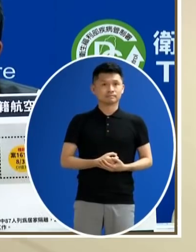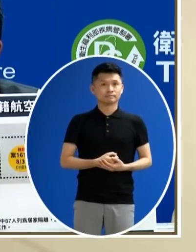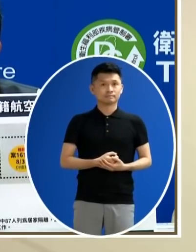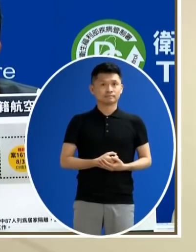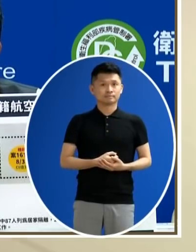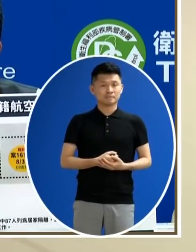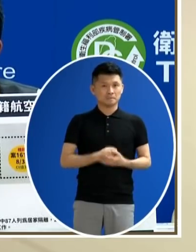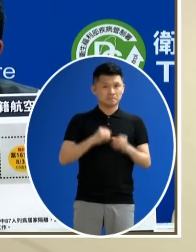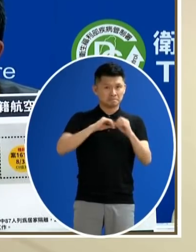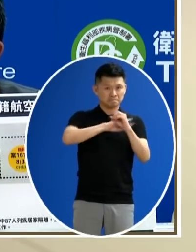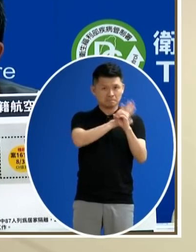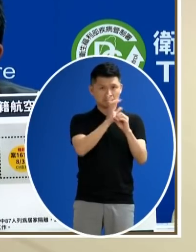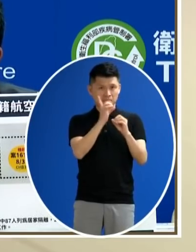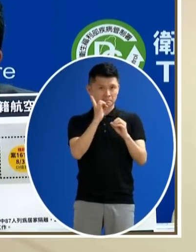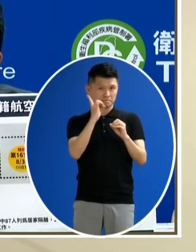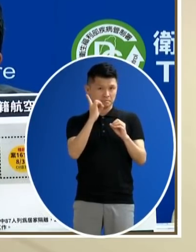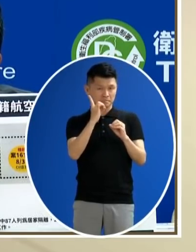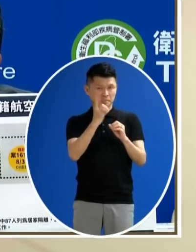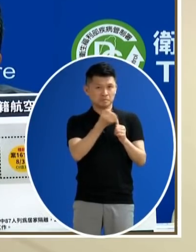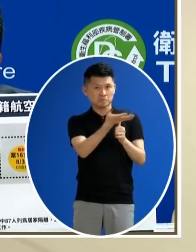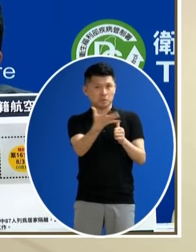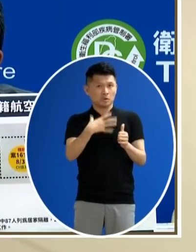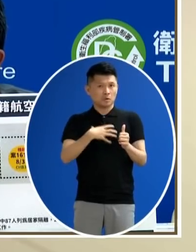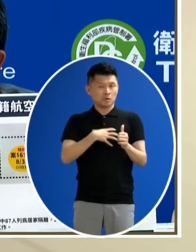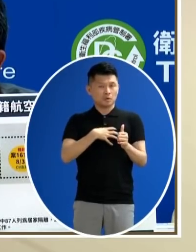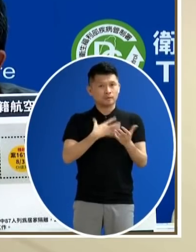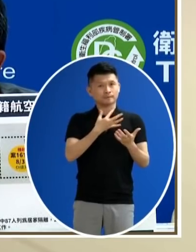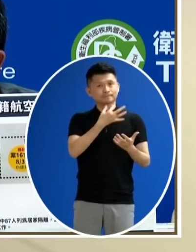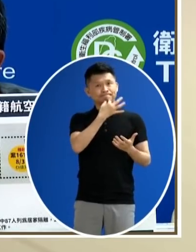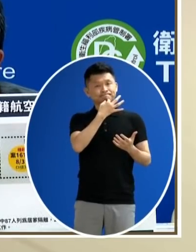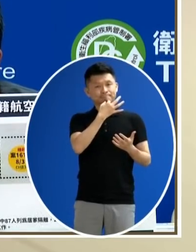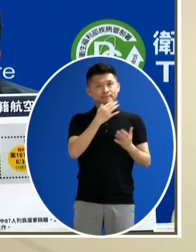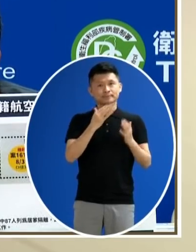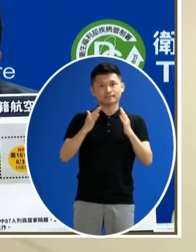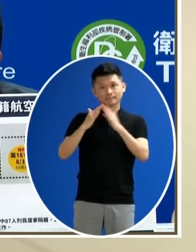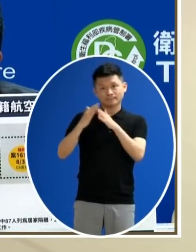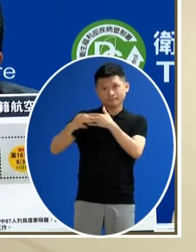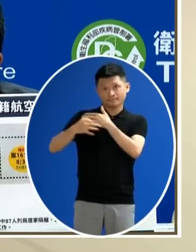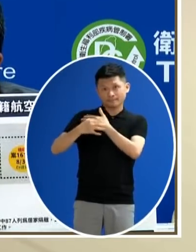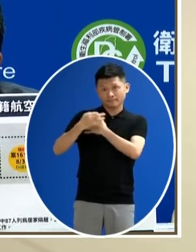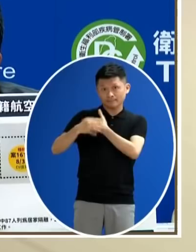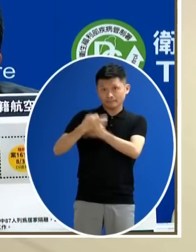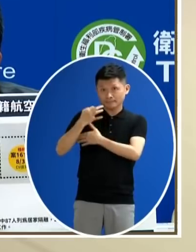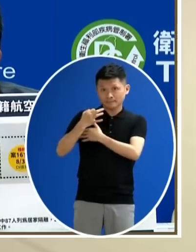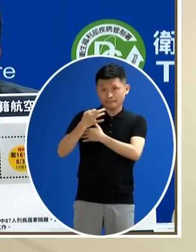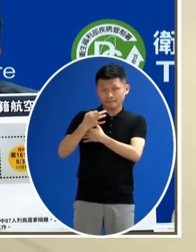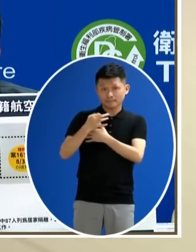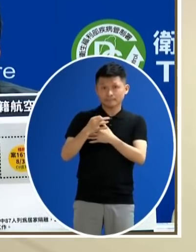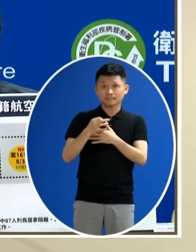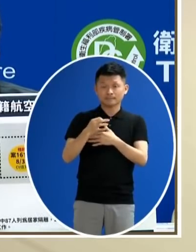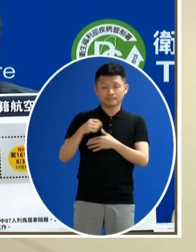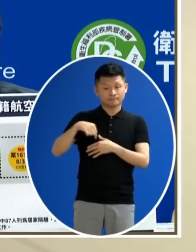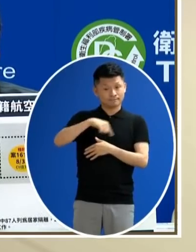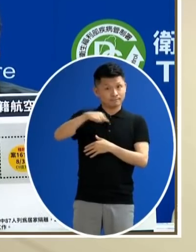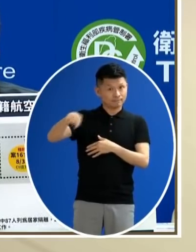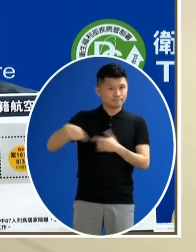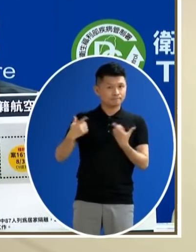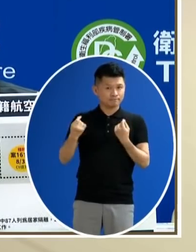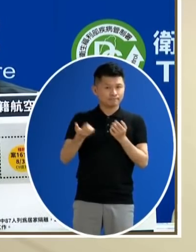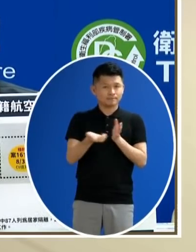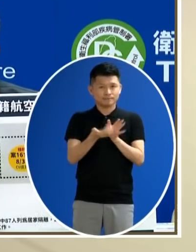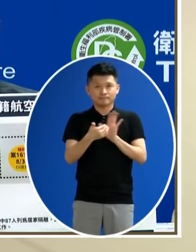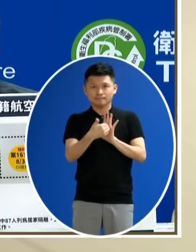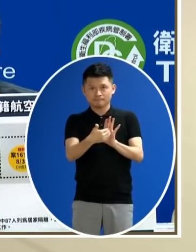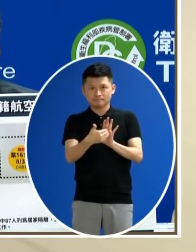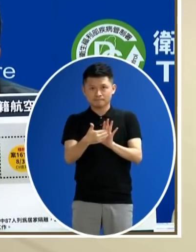忧可能是一个 Delta 的病毒，所以我们就扩大了哈，连他的同班同学的家人哈，也都是预防